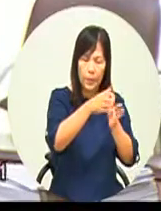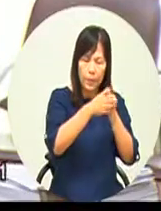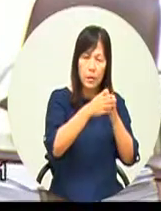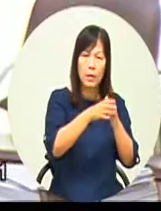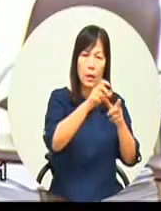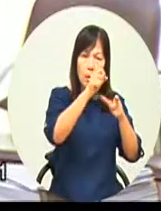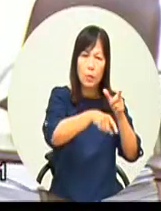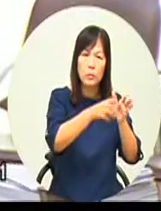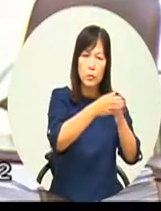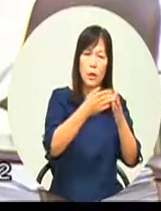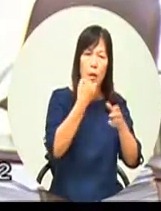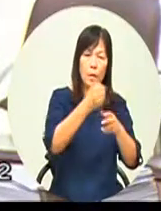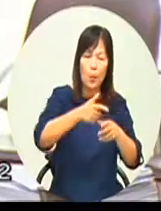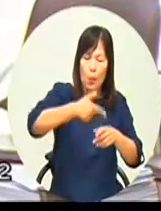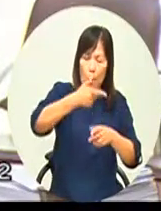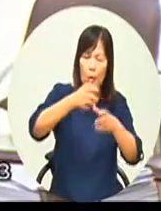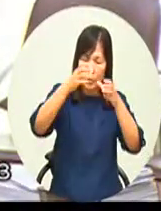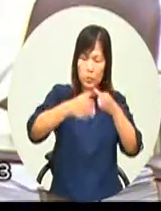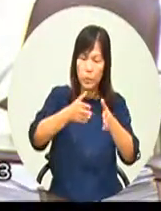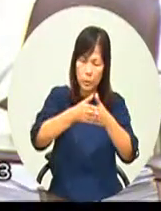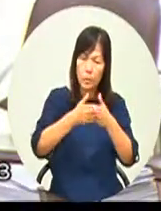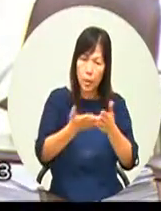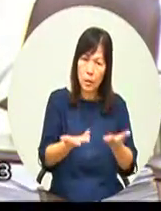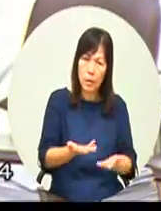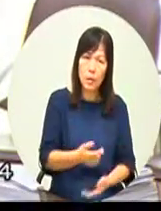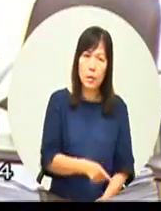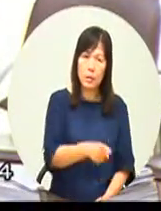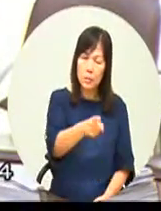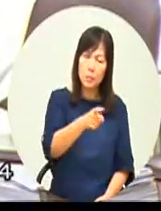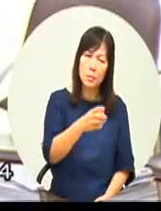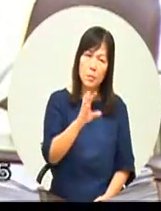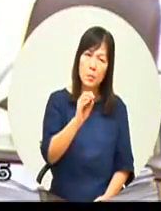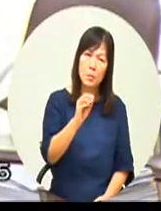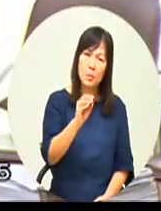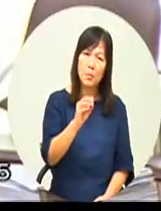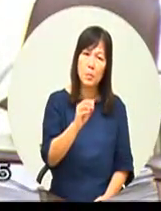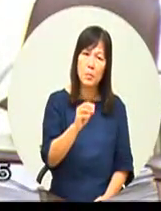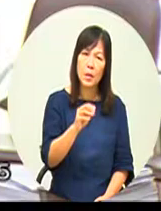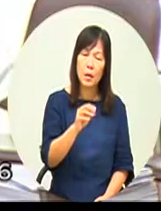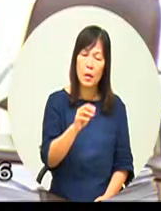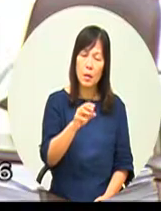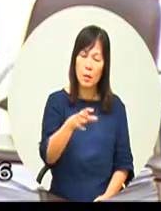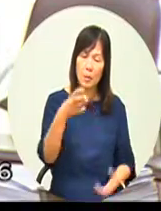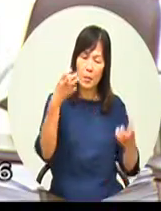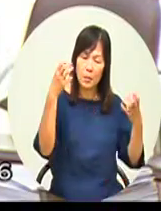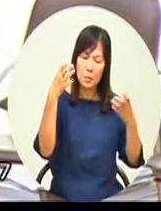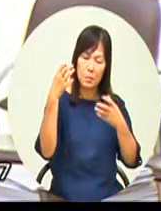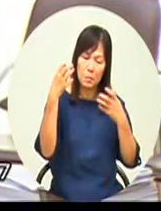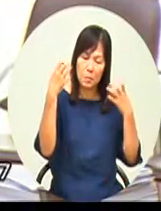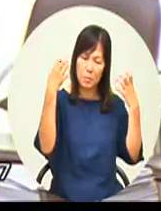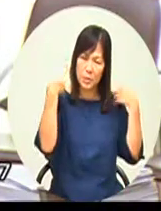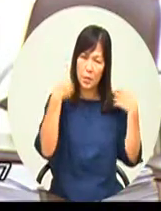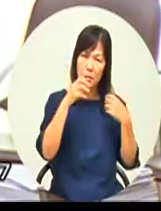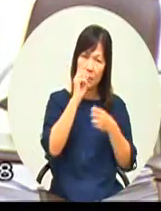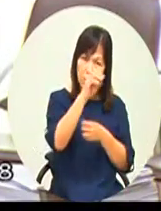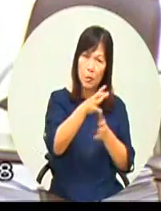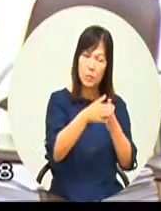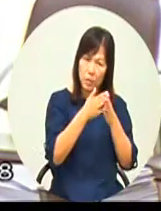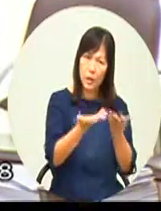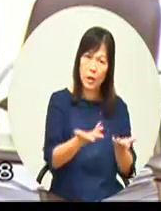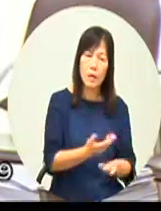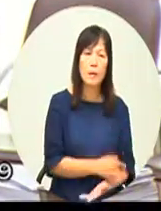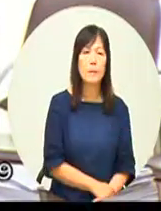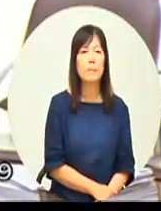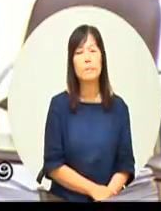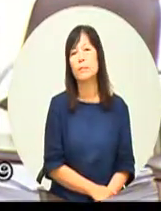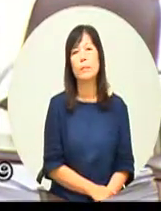司要尽速来设置？这个你们有没有义务跟责任来做？你们也要负